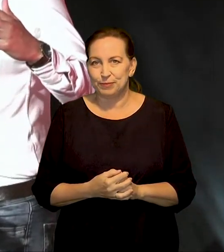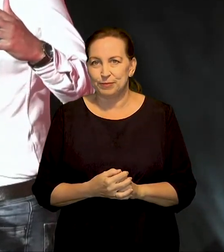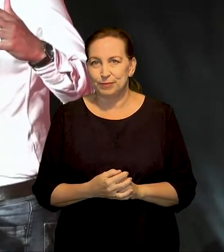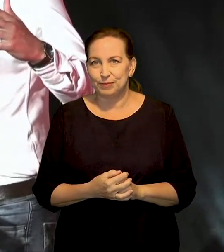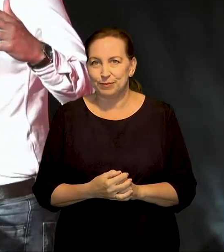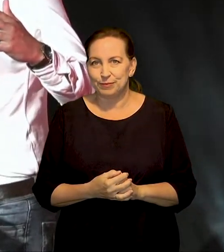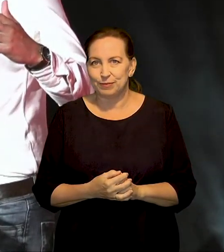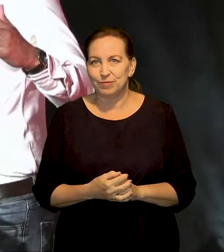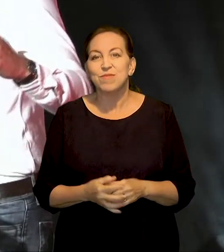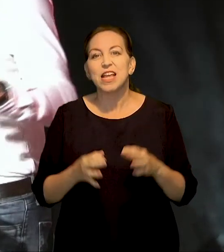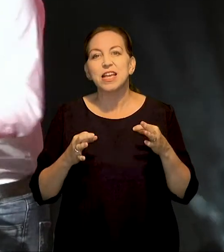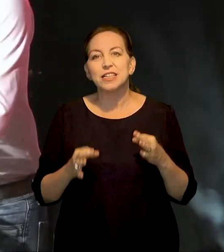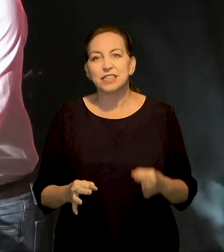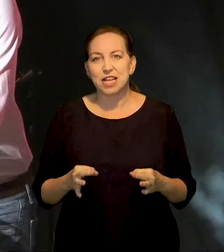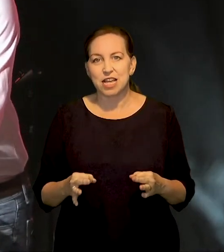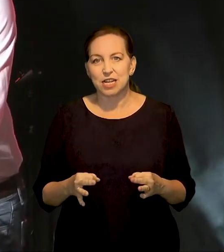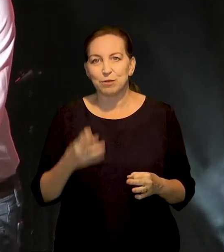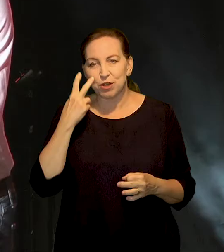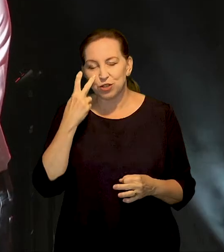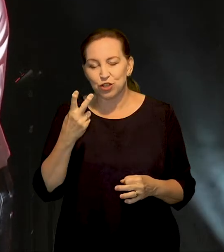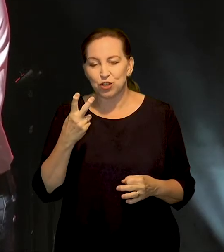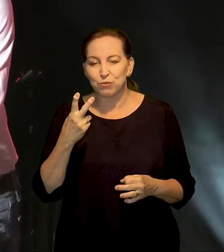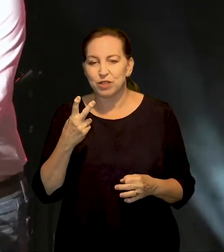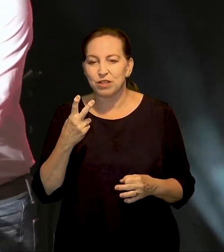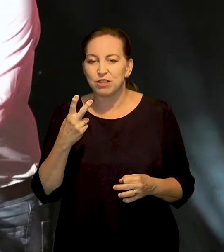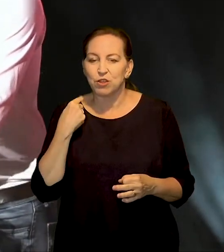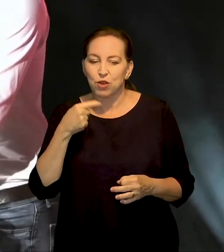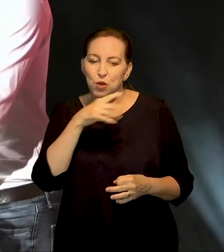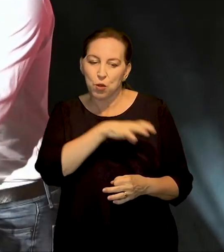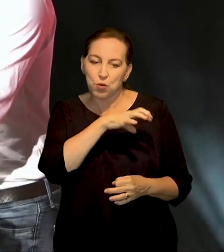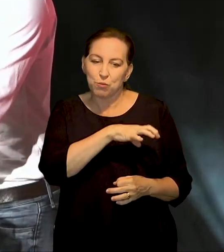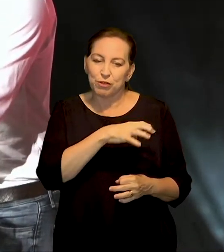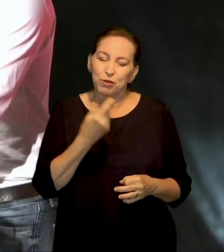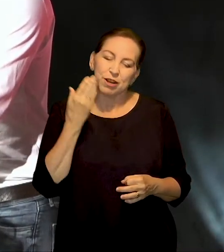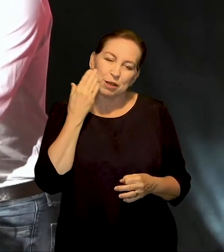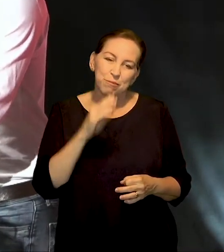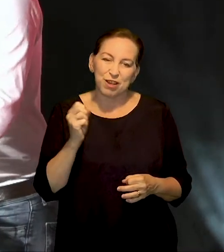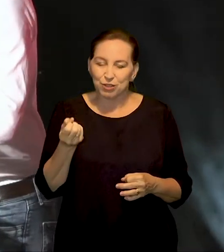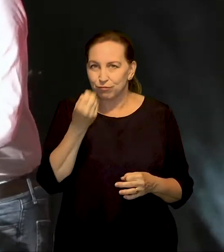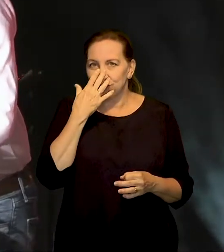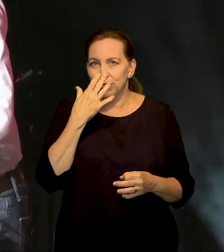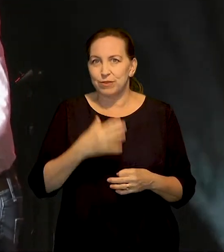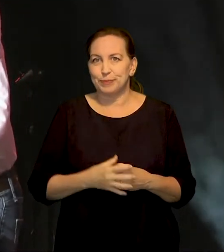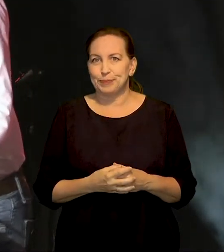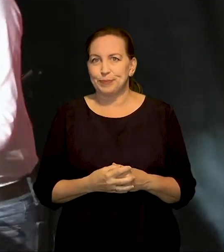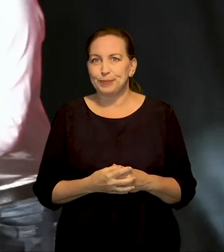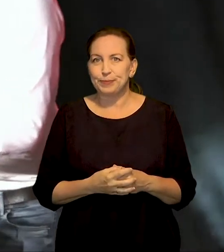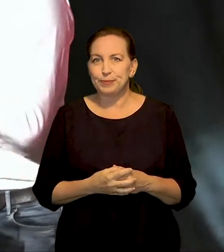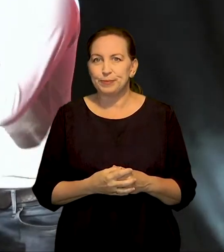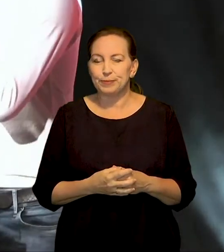Ten pastor opowiadał o tym, że jako młody chłopak, jego dziadek podczas wakacji